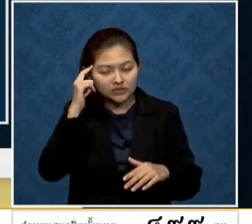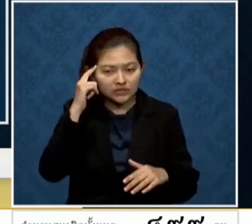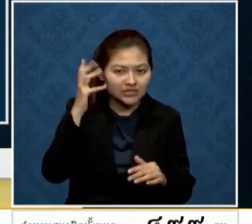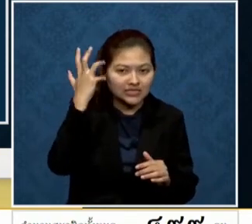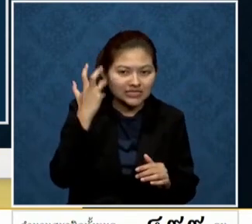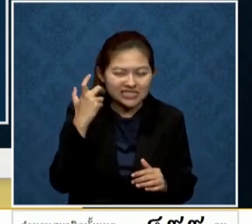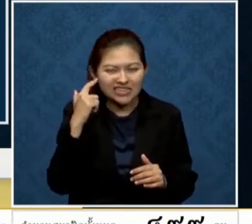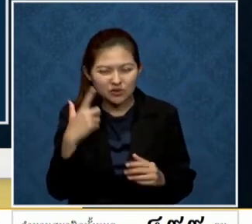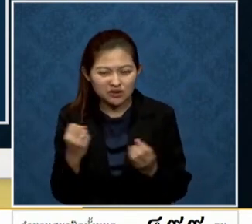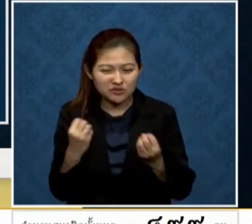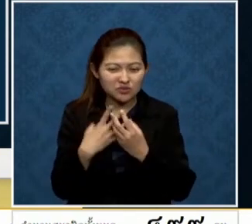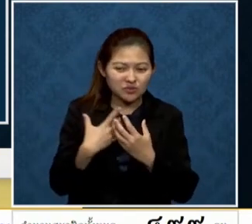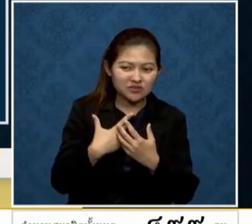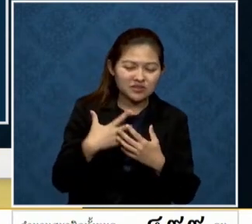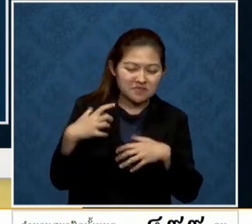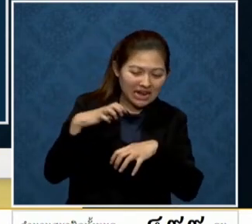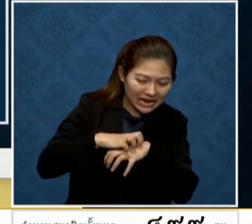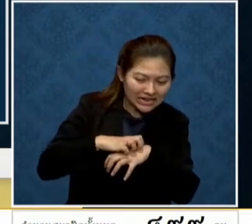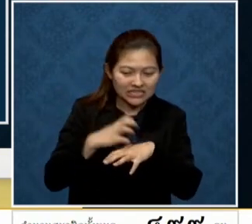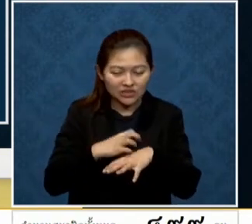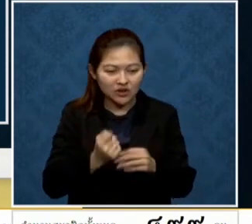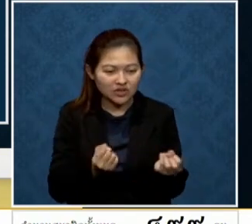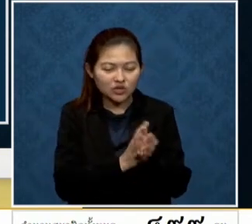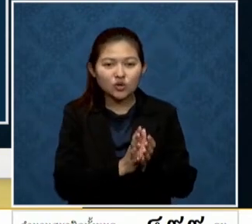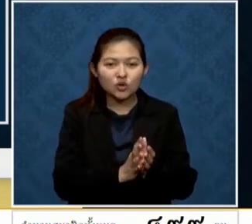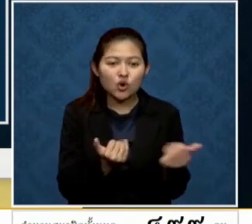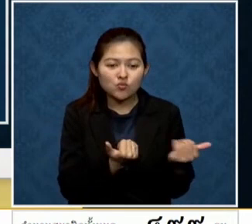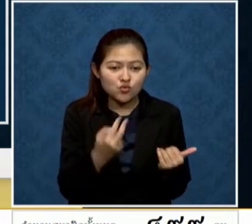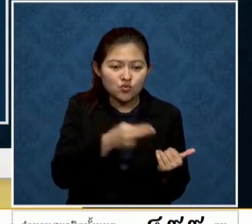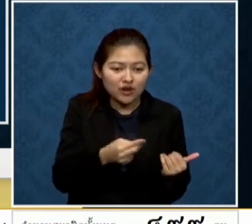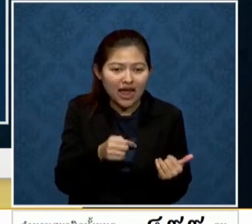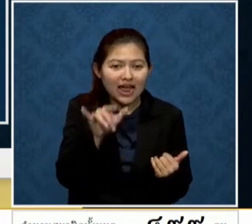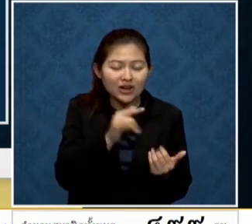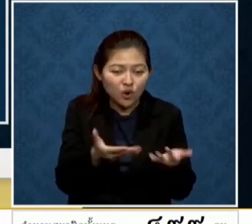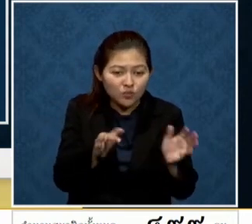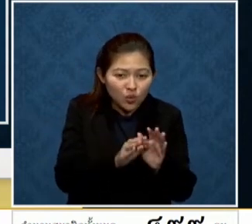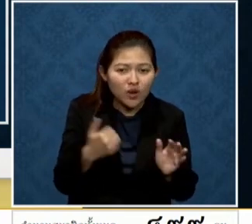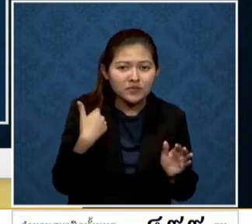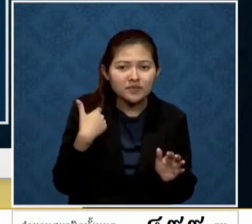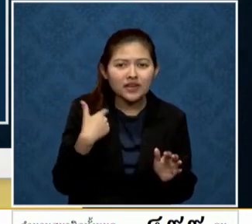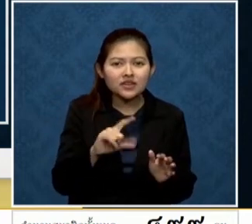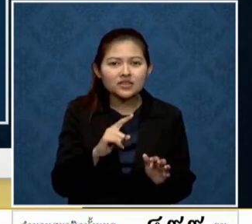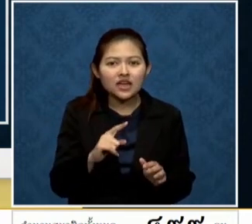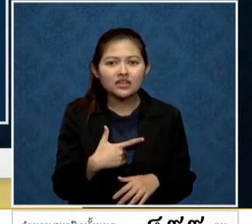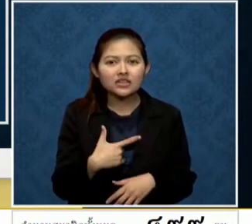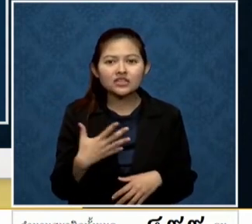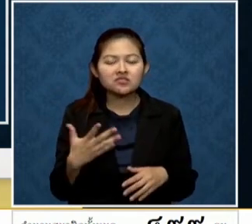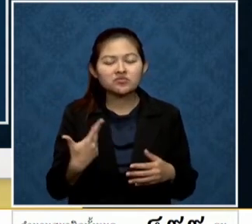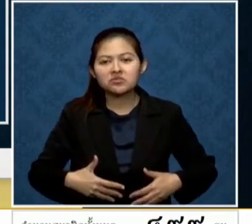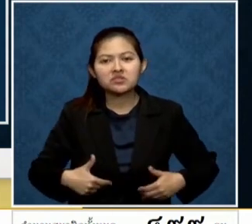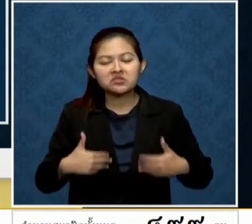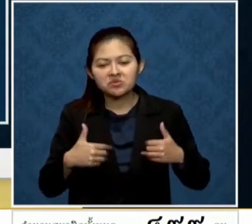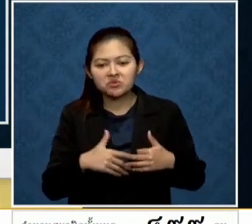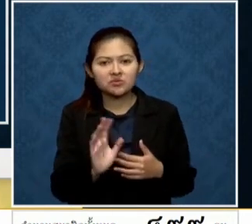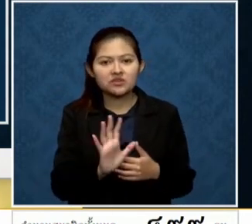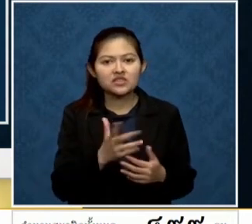ว่าเราจะโดนทำร้ายหรือไม่จะมีอะไรเกิดขึ้นกับลูกหลานเราหรือไม่ลูกหลานจะมานั่งเล่นหน้าบ้านก็ไม่ได้มันไม่ใช่เรื่องตลกเลยค่ะแล้วมันไม่ใช่เรื่องเล็ก